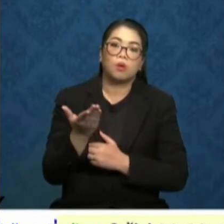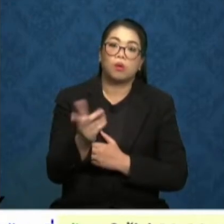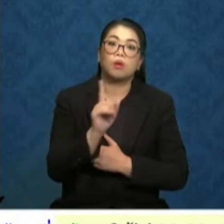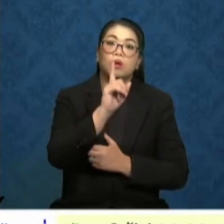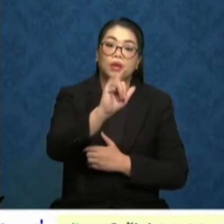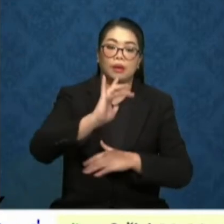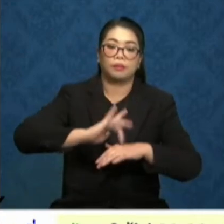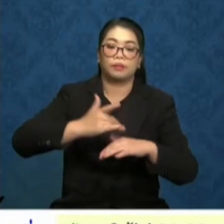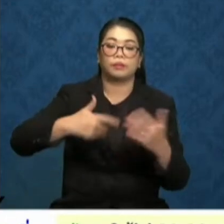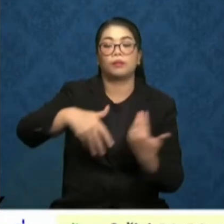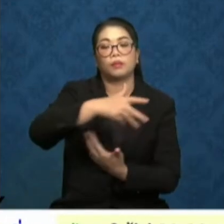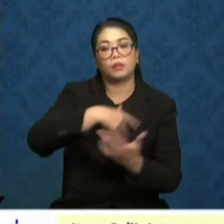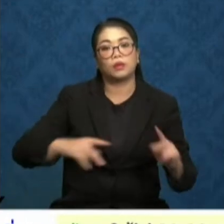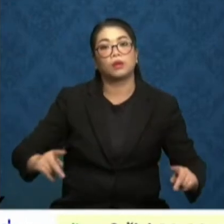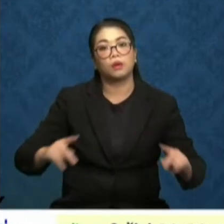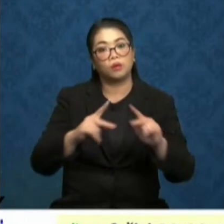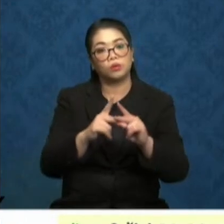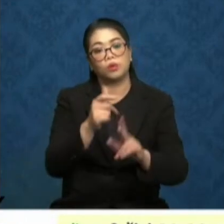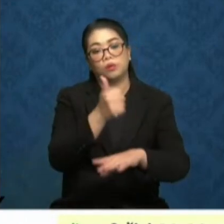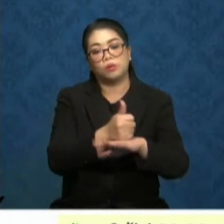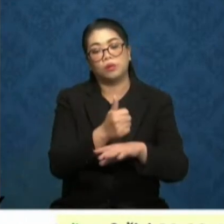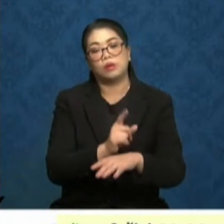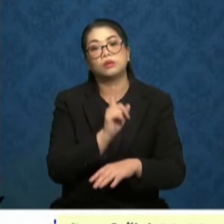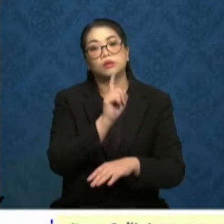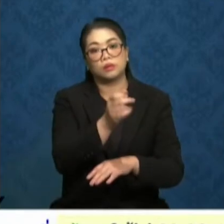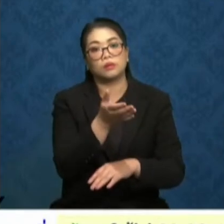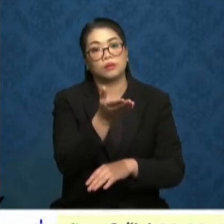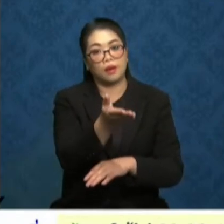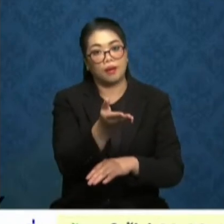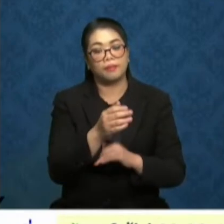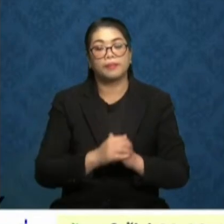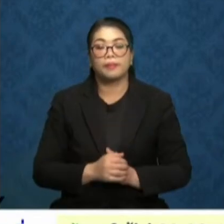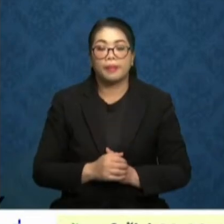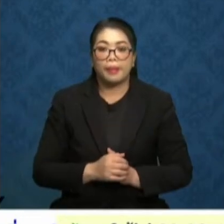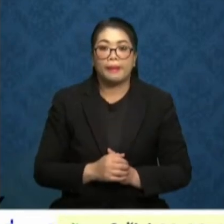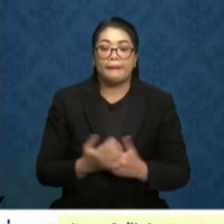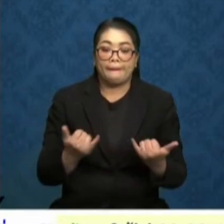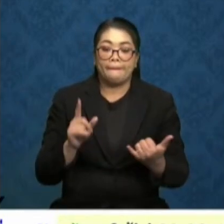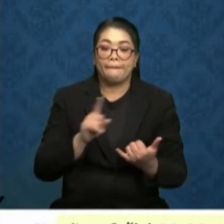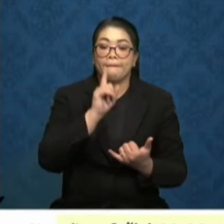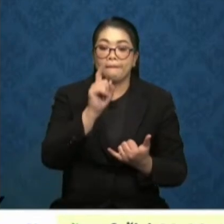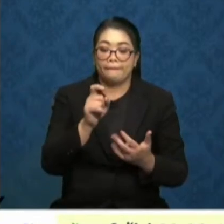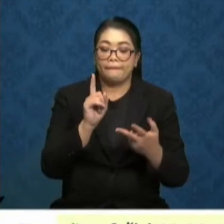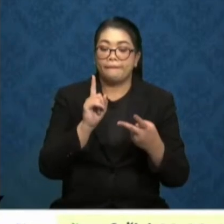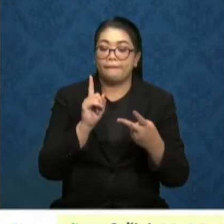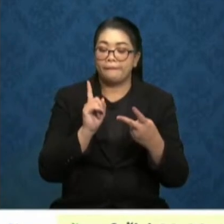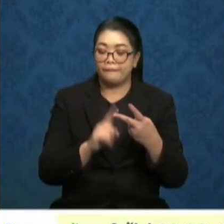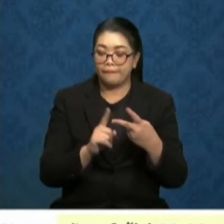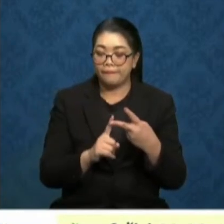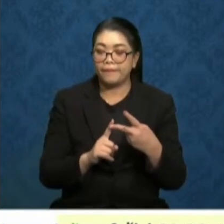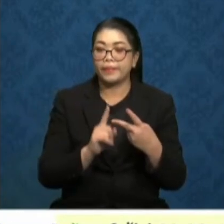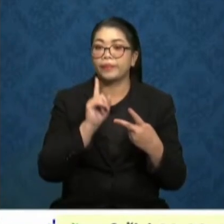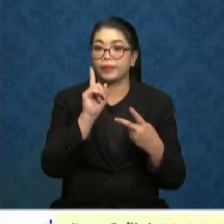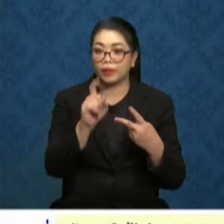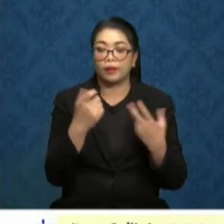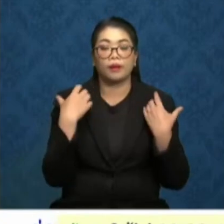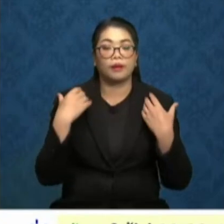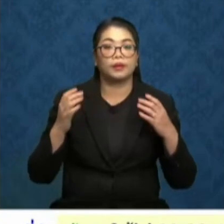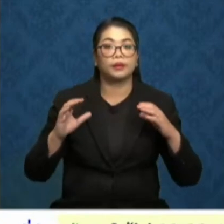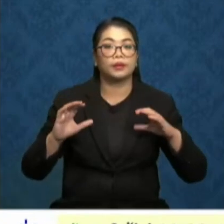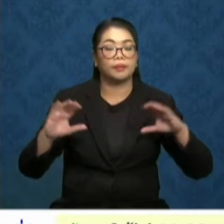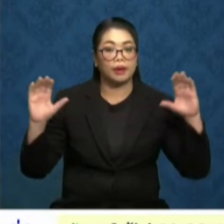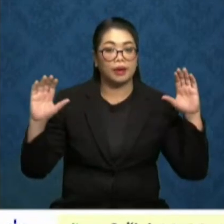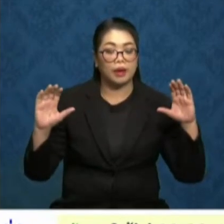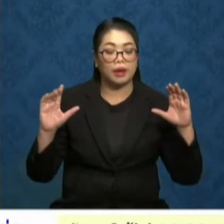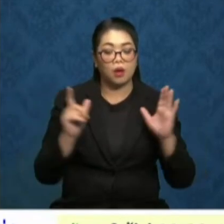สิ่ไ้ล้อมท่านด็คเตอร์เฉริมชัย สีอ่อนครั่า คำถามที่ 2 นะครับ รฐบาล